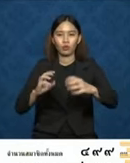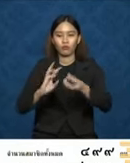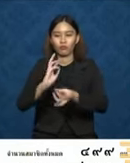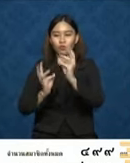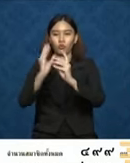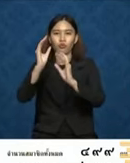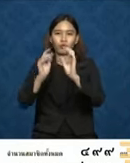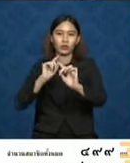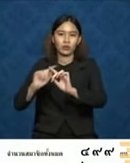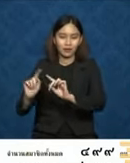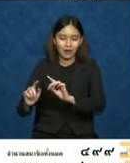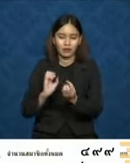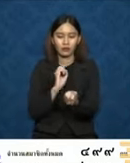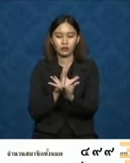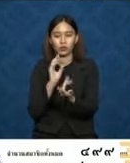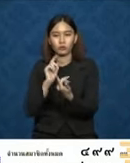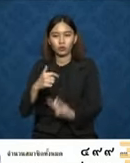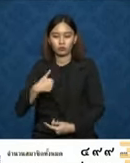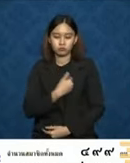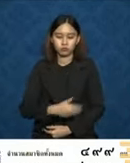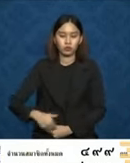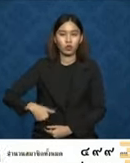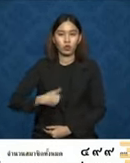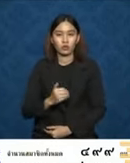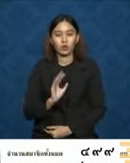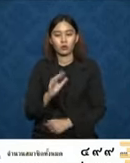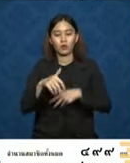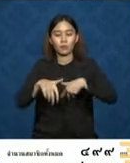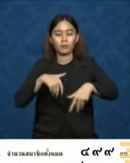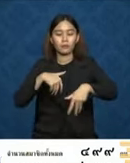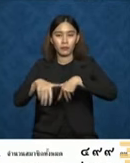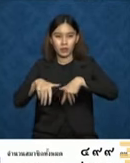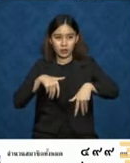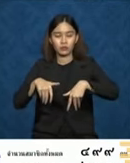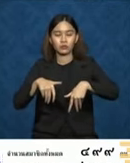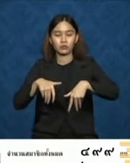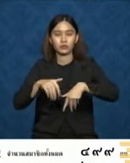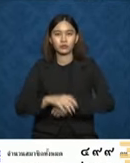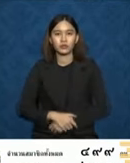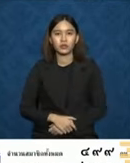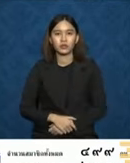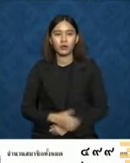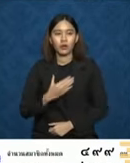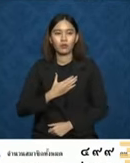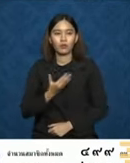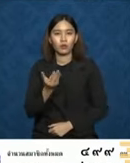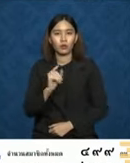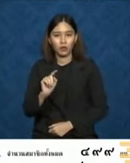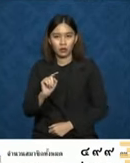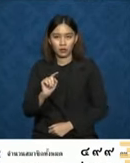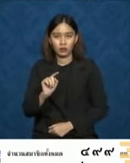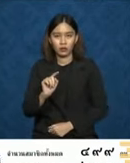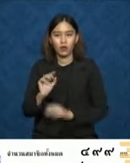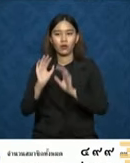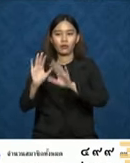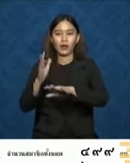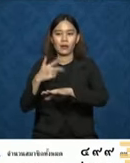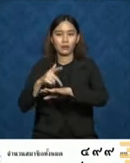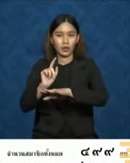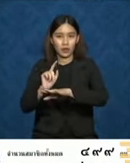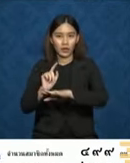ละอองส่งผลกระทบต่อคุณภาพชีวิตของพี่น้องประชาชนเป็นอย่างมากดังนั้นกระผมจึงขออนุญาตฝากท่าน